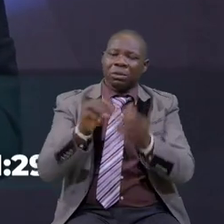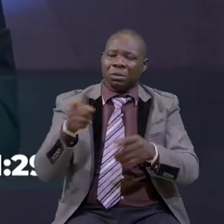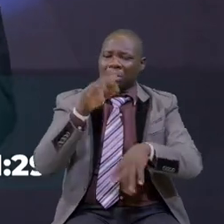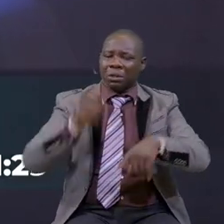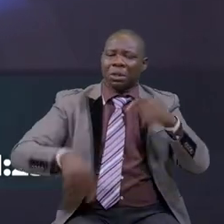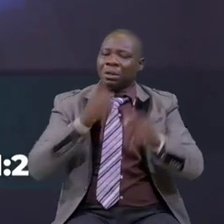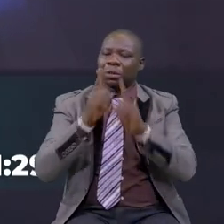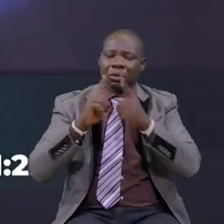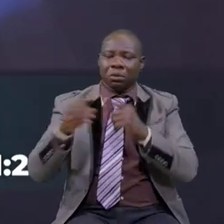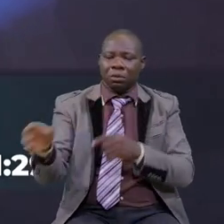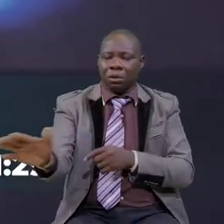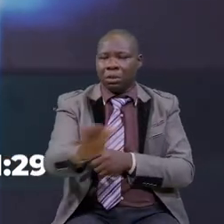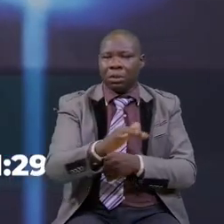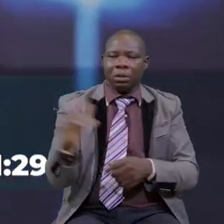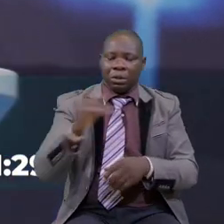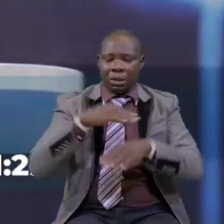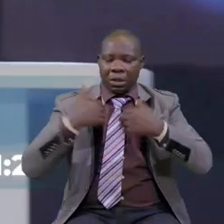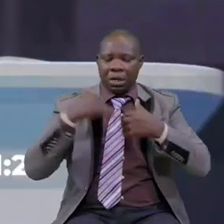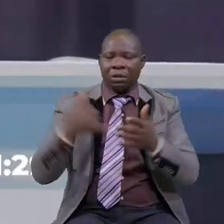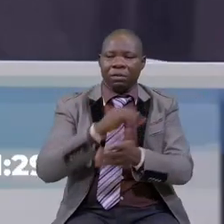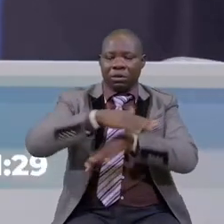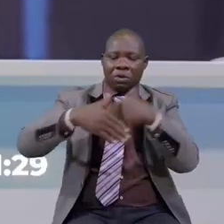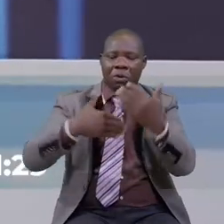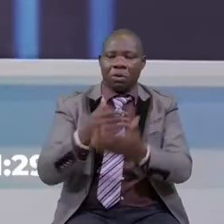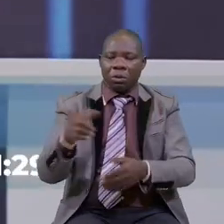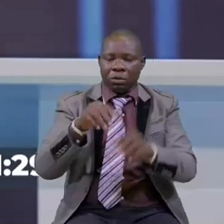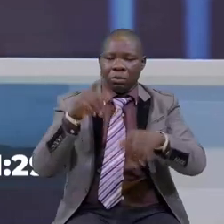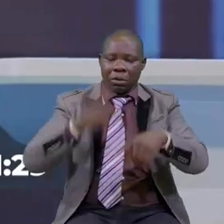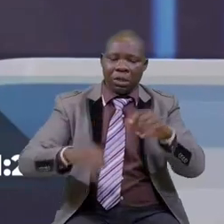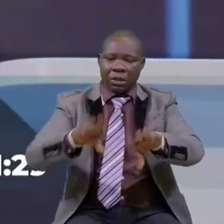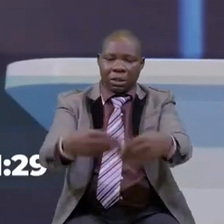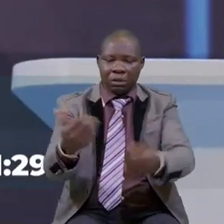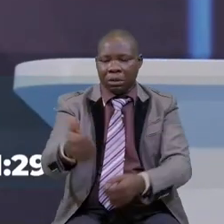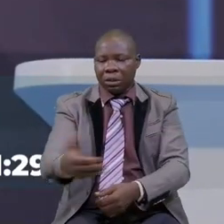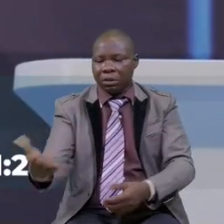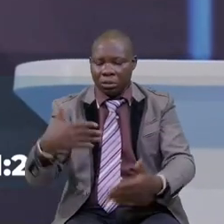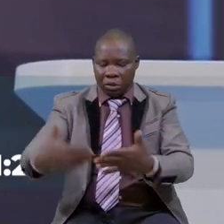pas leur parler. Ils ont tout et vous ne pouvez rien leur donner.